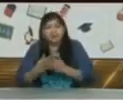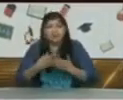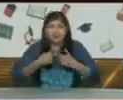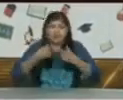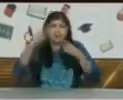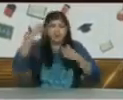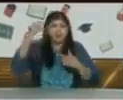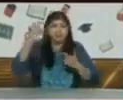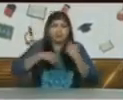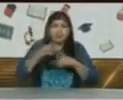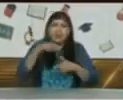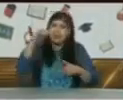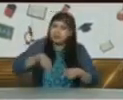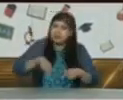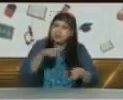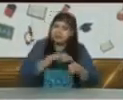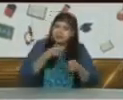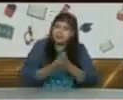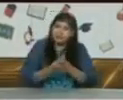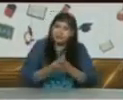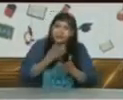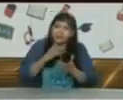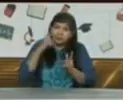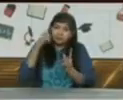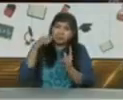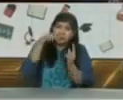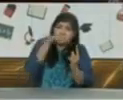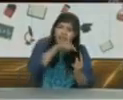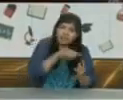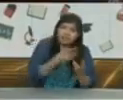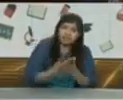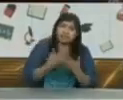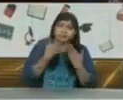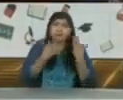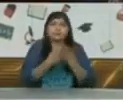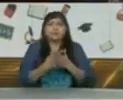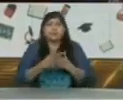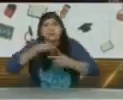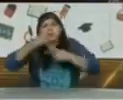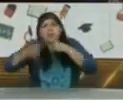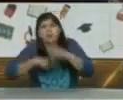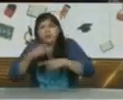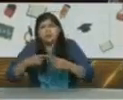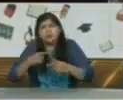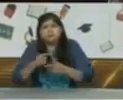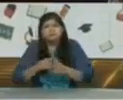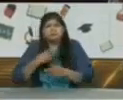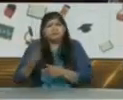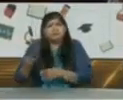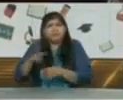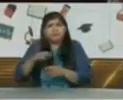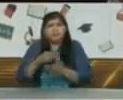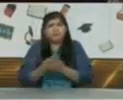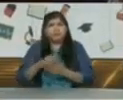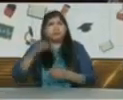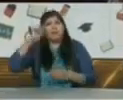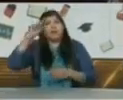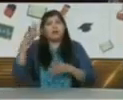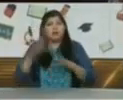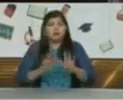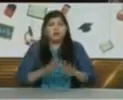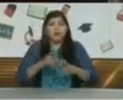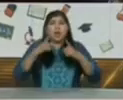है। इसलिए इस दिशा में आपको लगातार जागरूक रहना चाहिए और